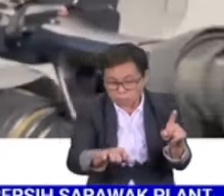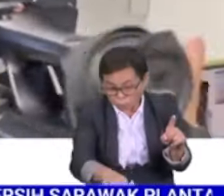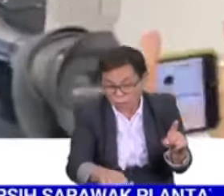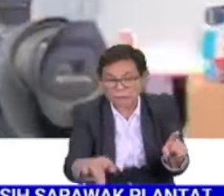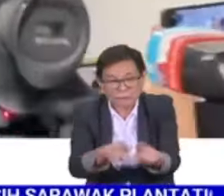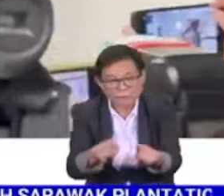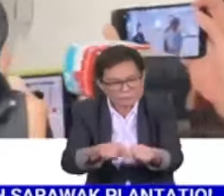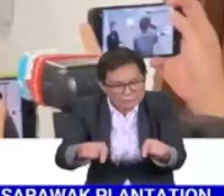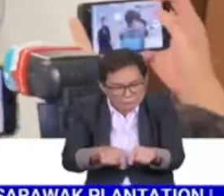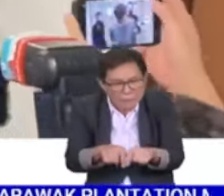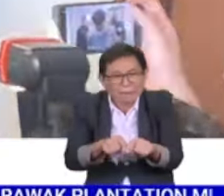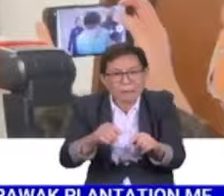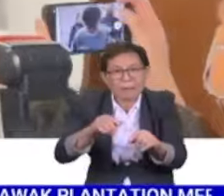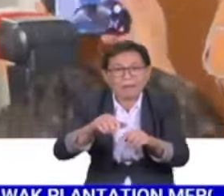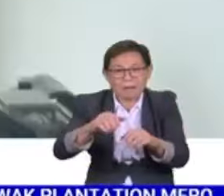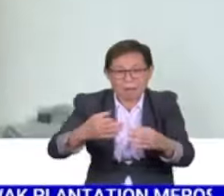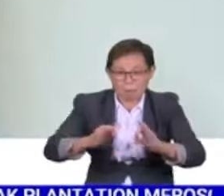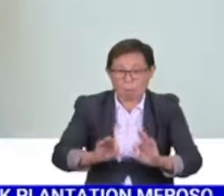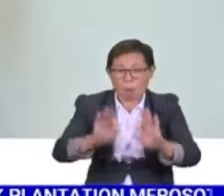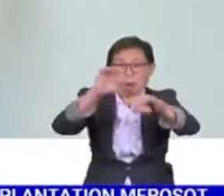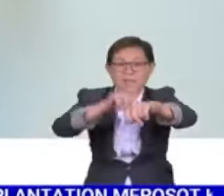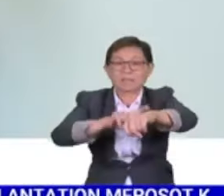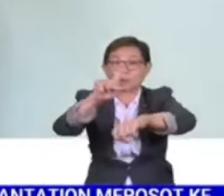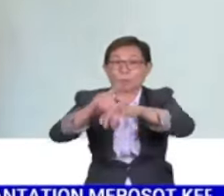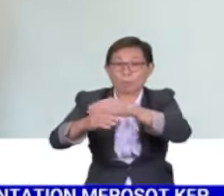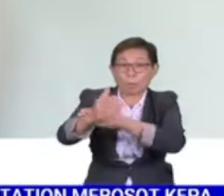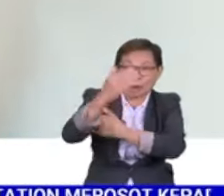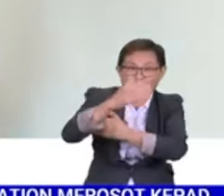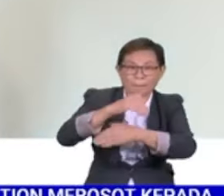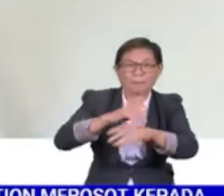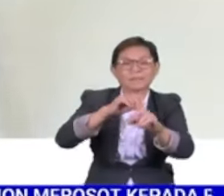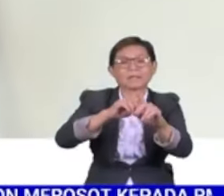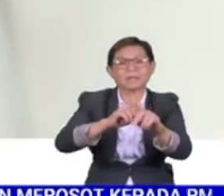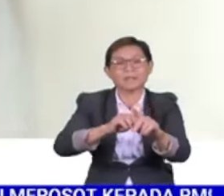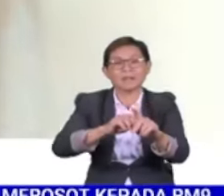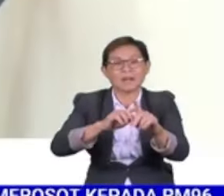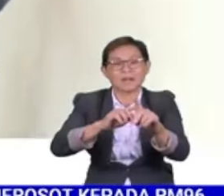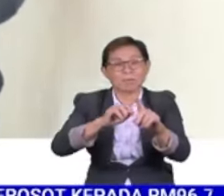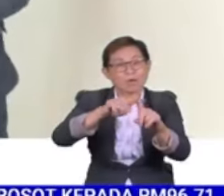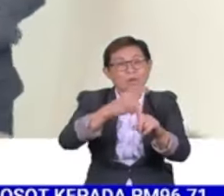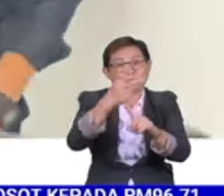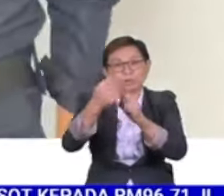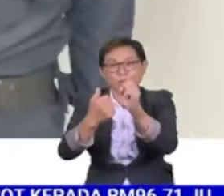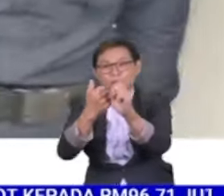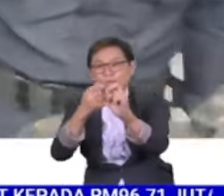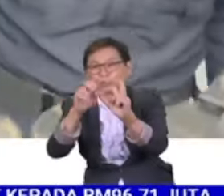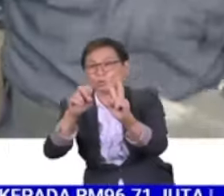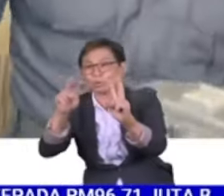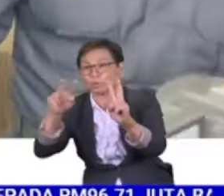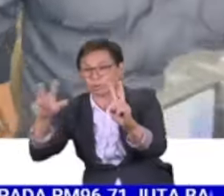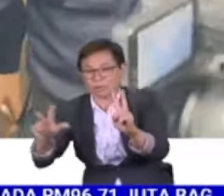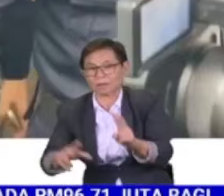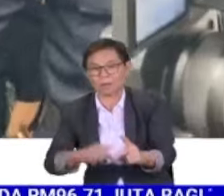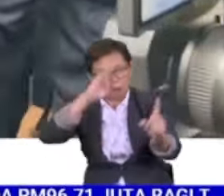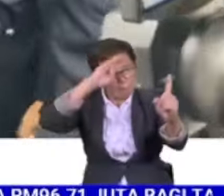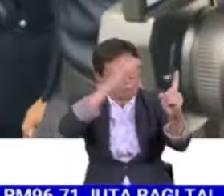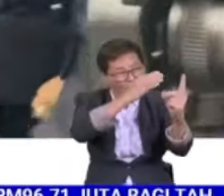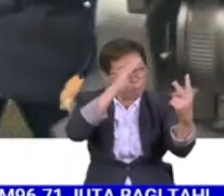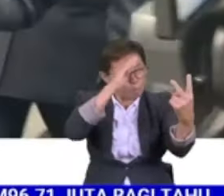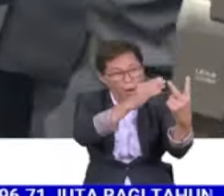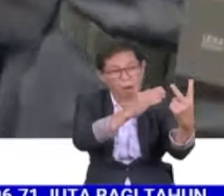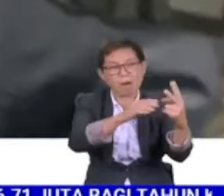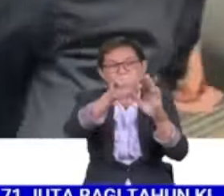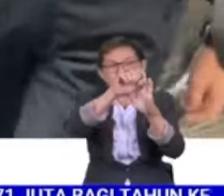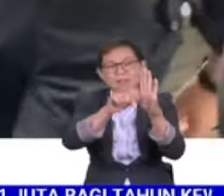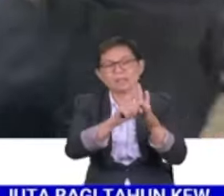tempat sama sekitar pukul 1 pagi pada Februari 2023. Bagi kedua-dua pertuduhan itu, dia didakwa di bawah